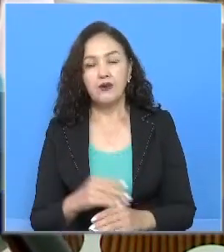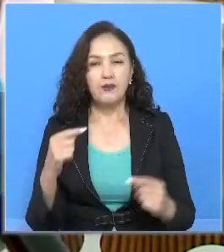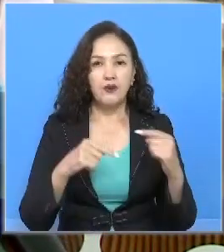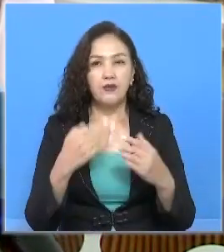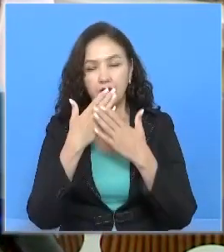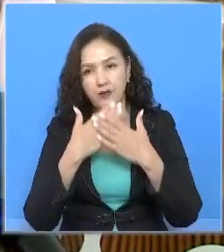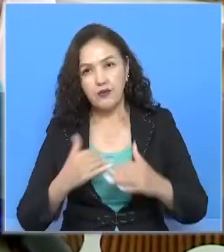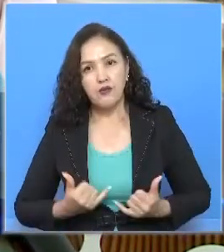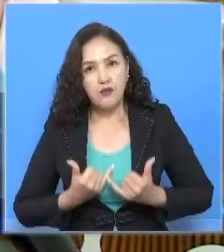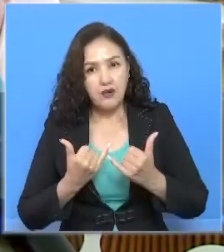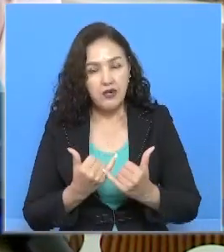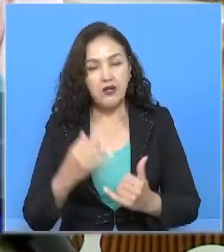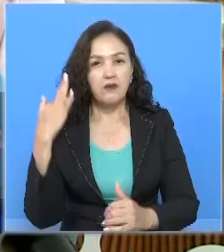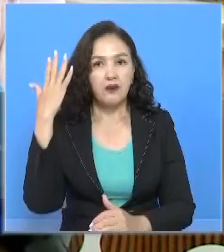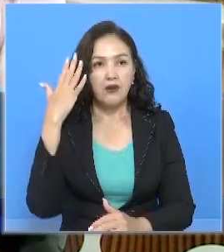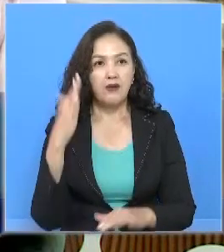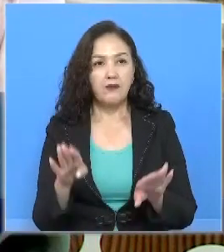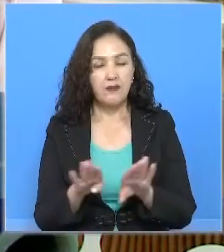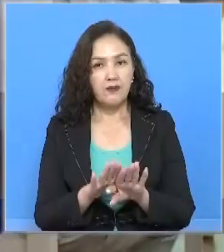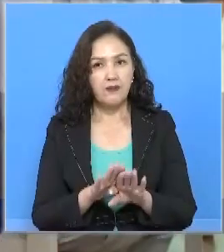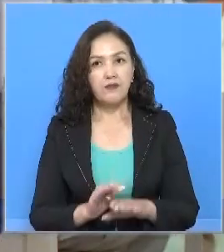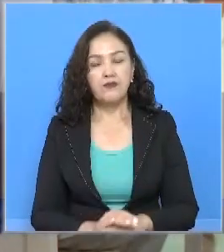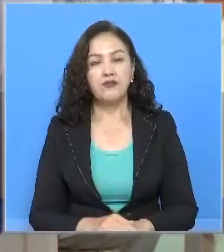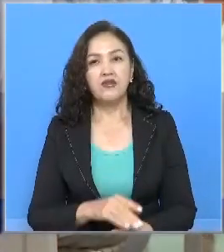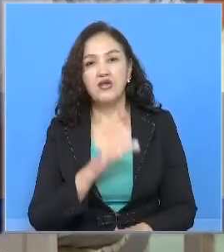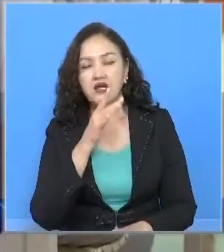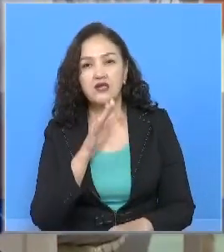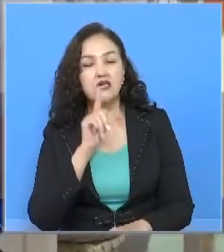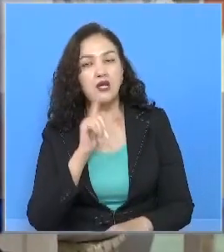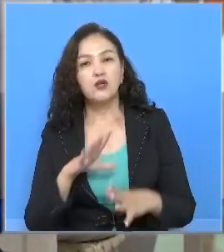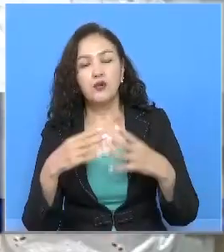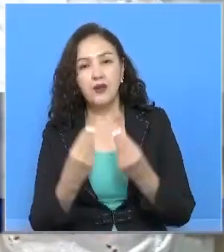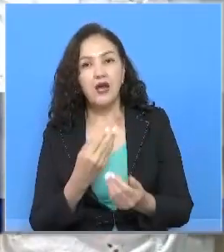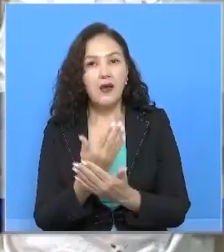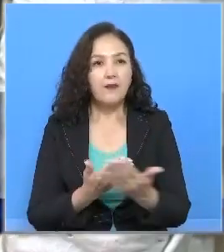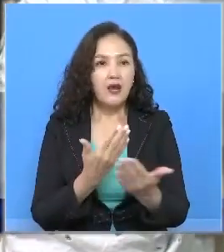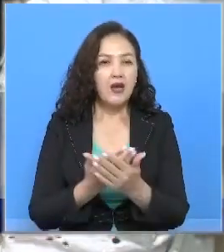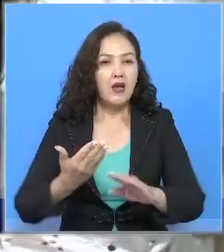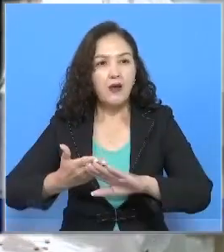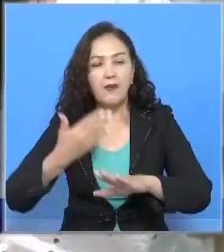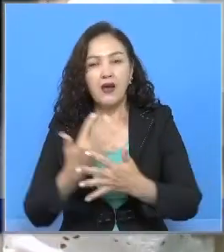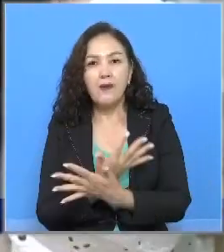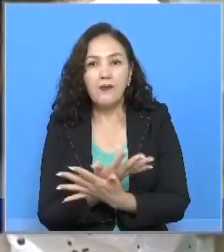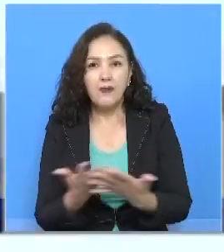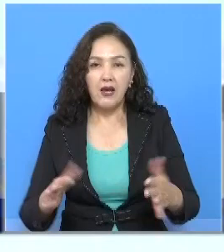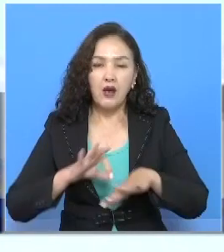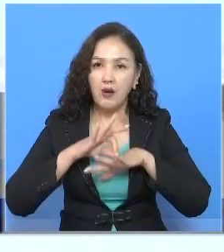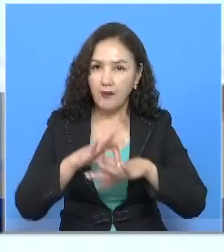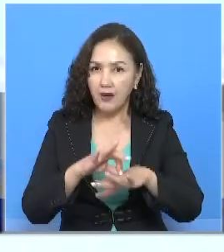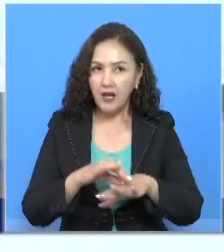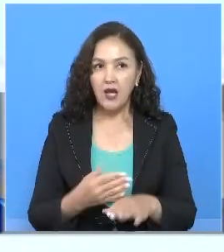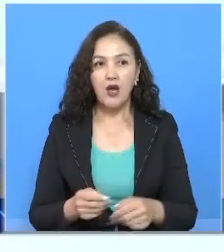біріміздің сүйіспеншілігіміздің арқасы деп ойлаймын. Сол осындай дәрежеге жеткеніміз. Жас отбасыларға бақыт беретін шара бұған дейін де бірнеше рет ұйымдастырылды.